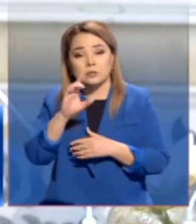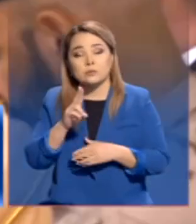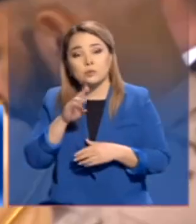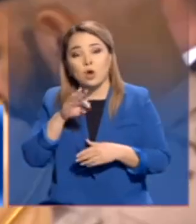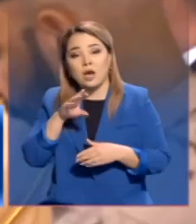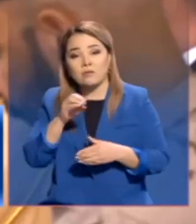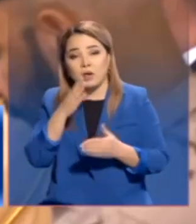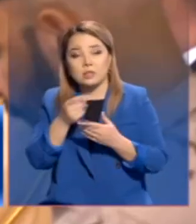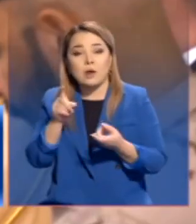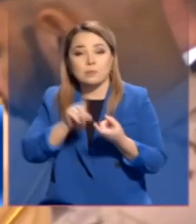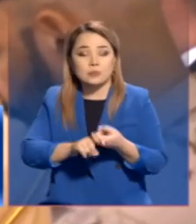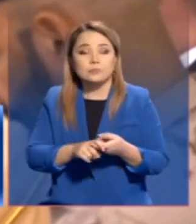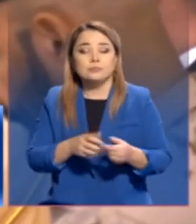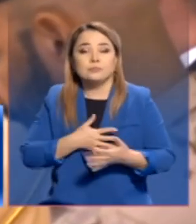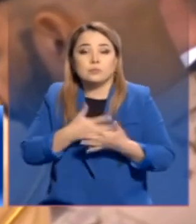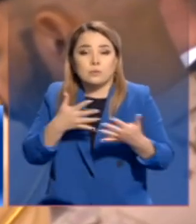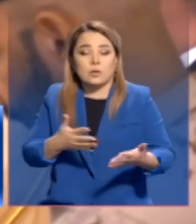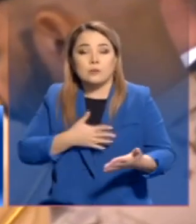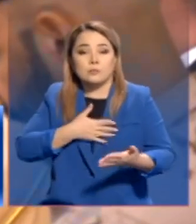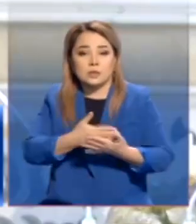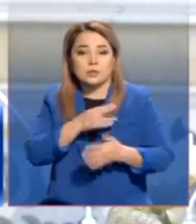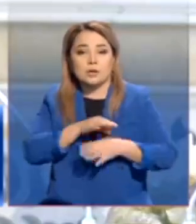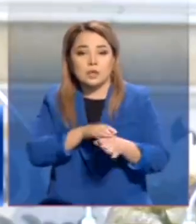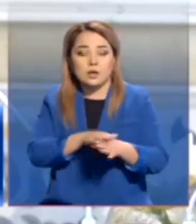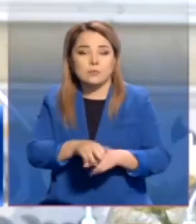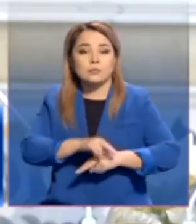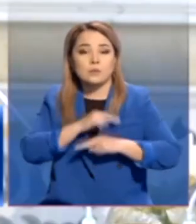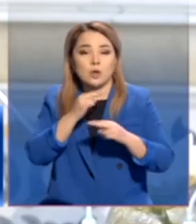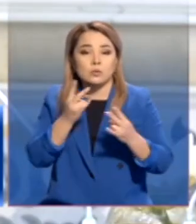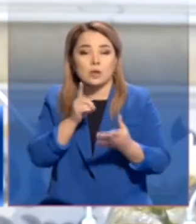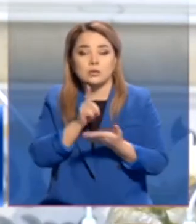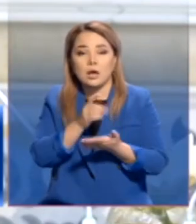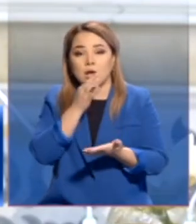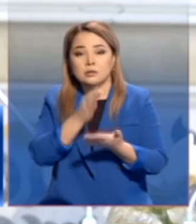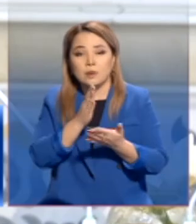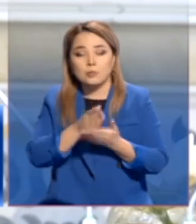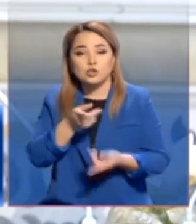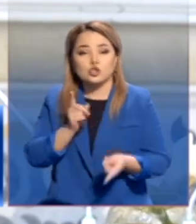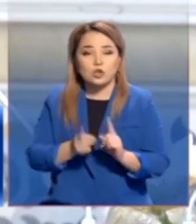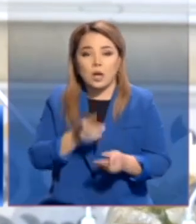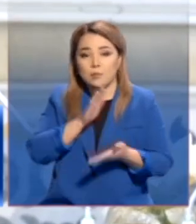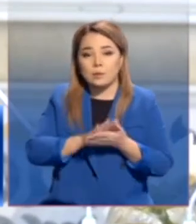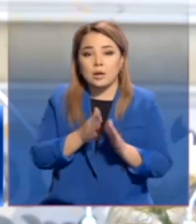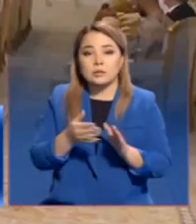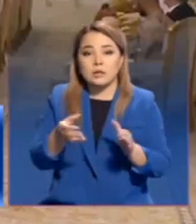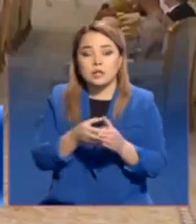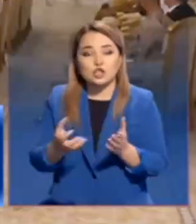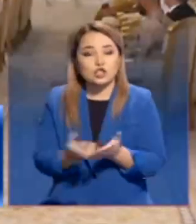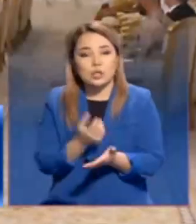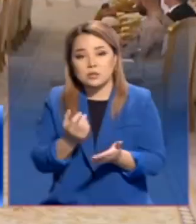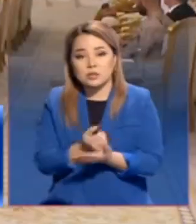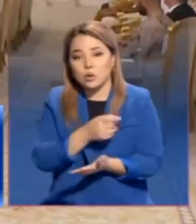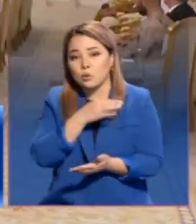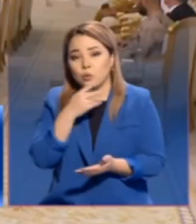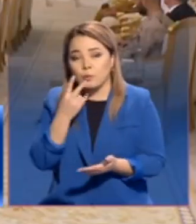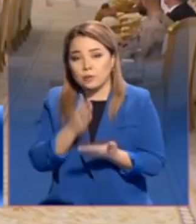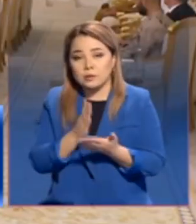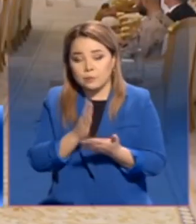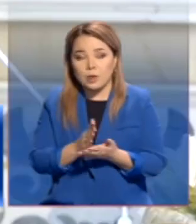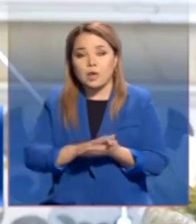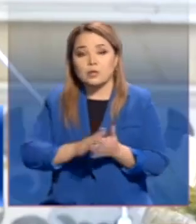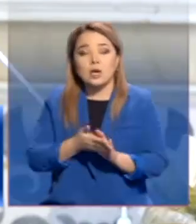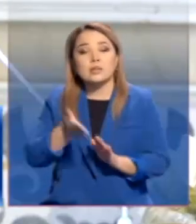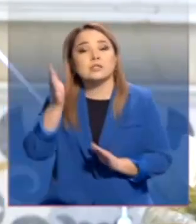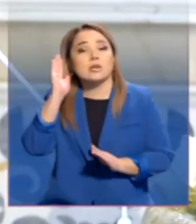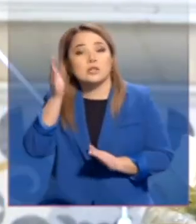Тоқаев байланысқа тың серпін беру керек деді. Шын мәнінде бұл салада жетістіктер аз емес. бірақ